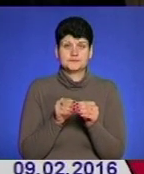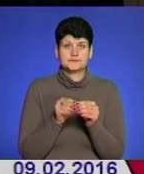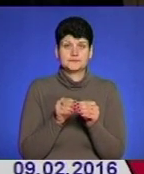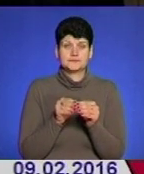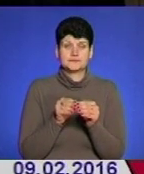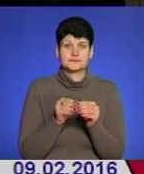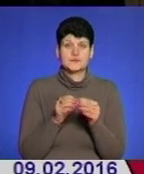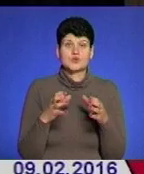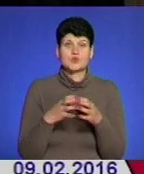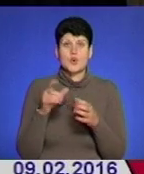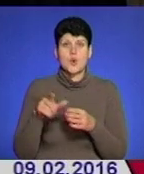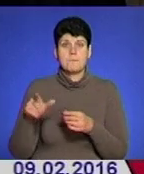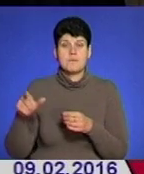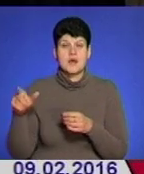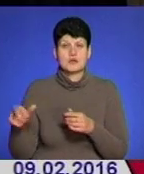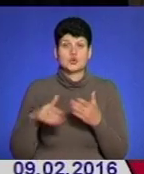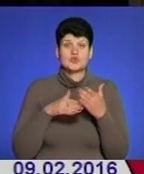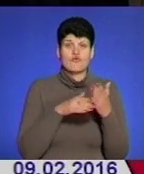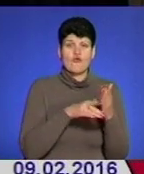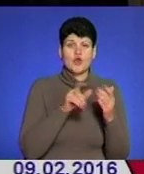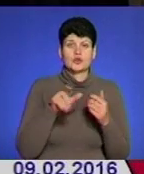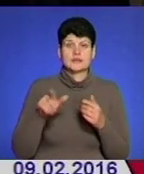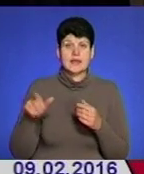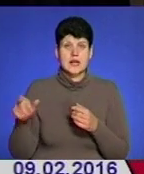зусиль з громадою, з волонтерами,